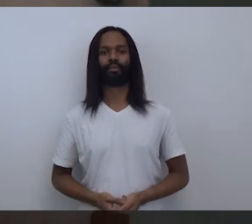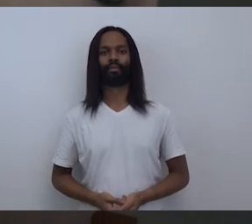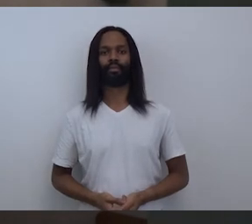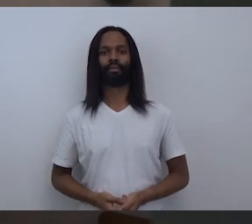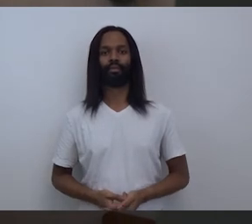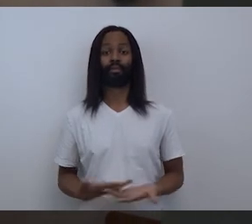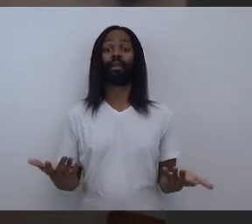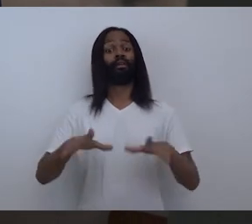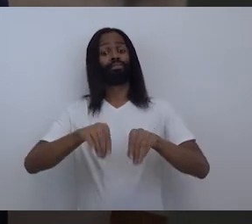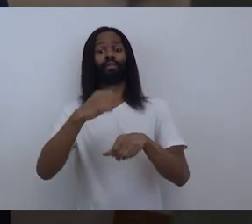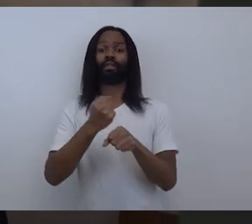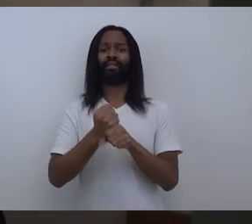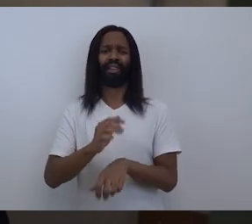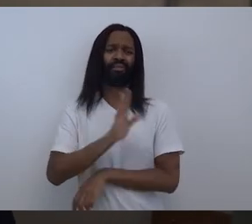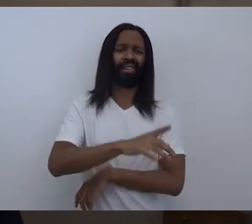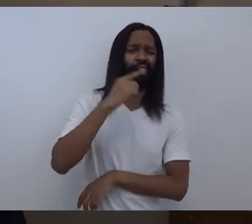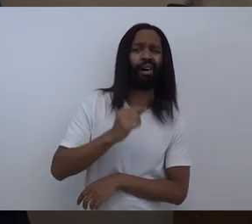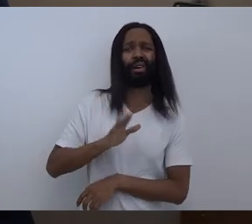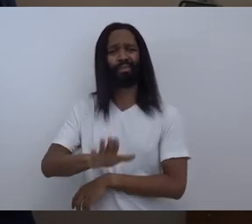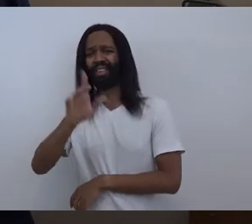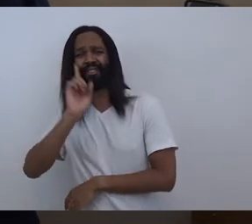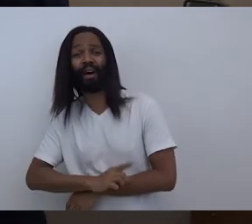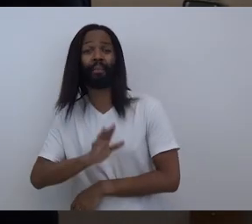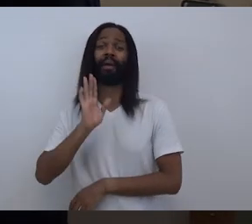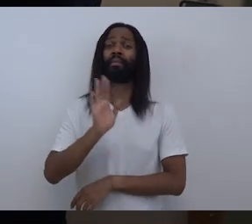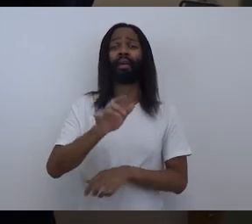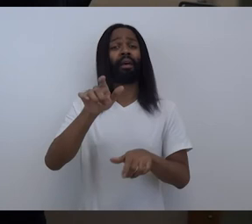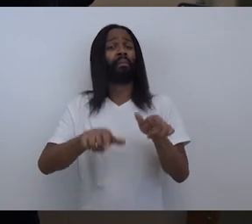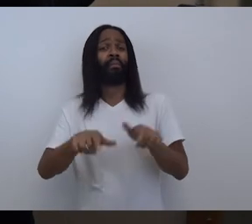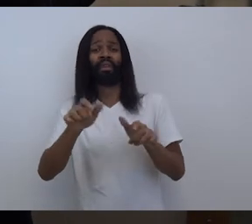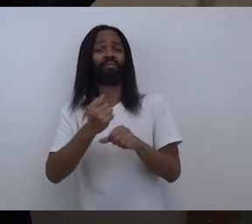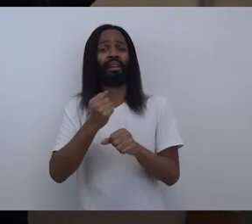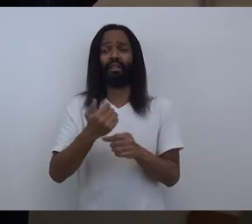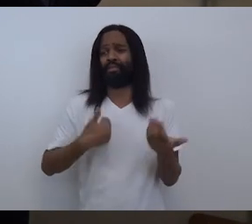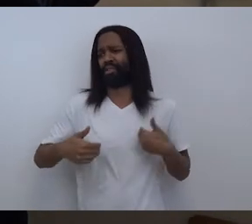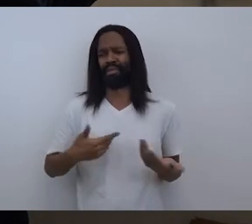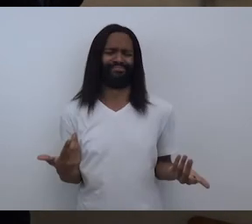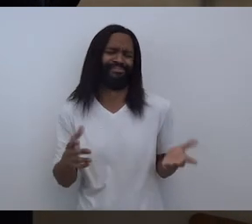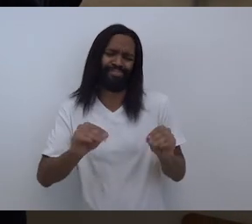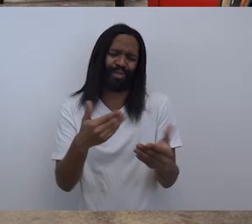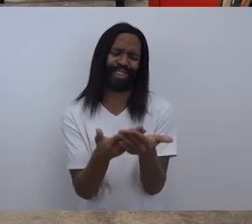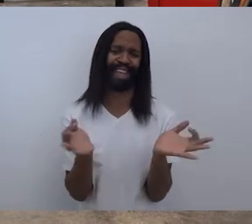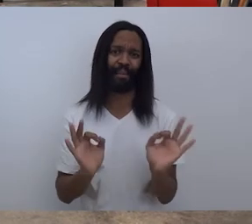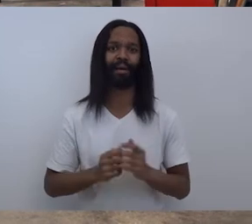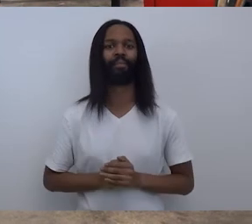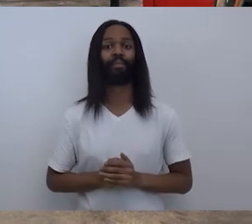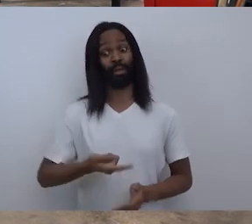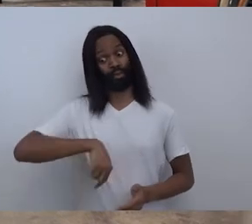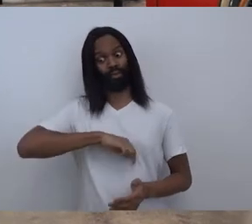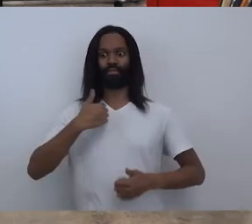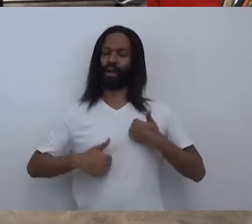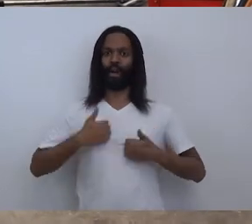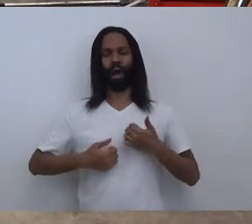d'emploi réservé aux hommes, aux femmes ou aux travailleurs handicapés. En tout cas, l'AFPA œuvre pour